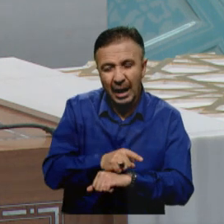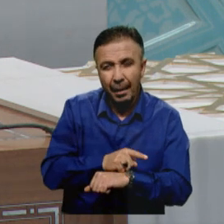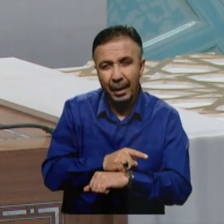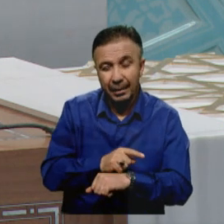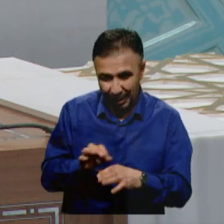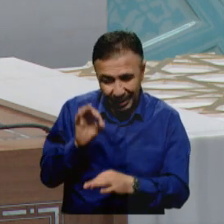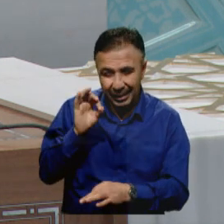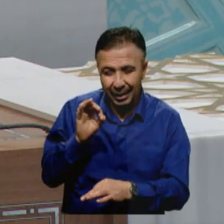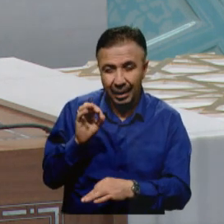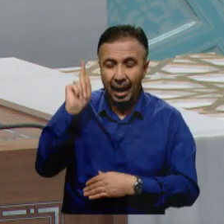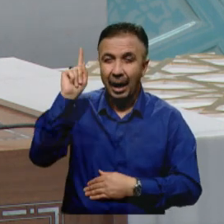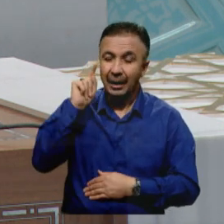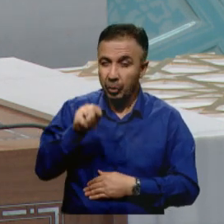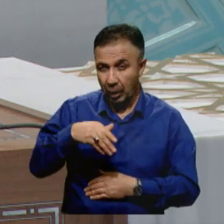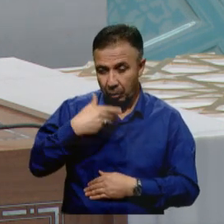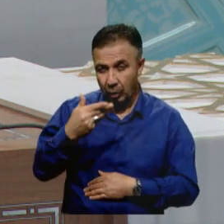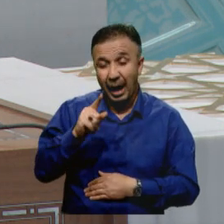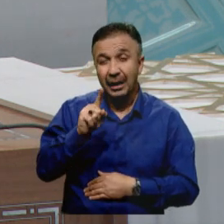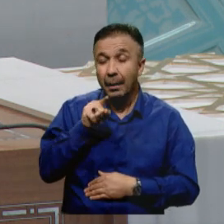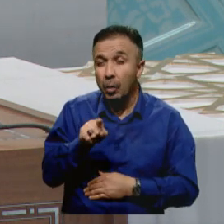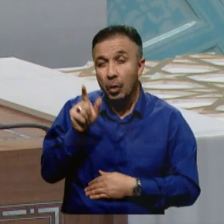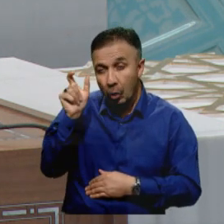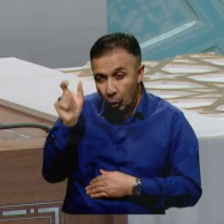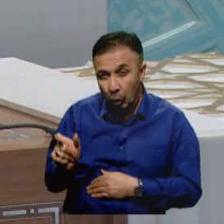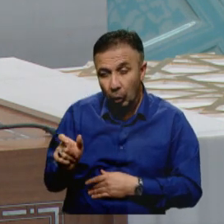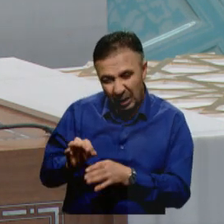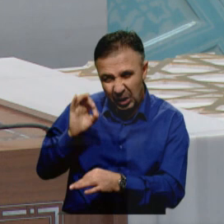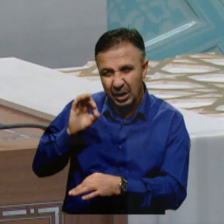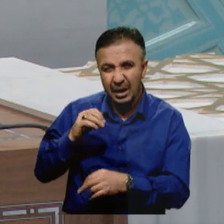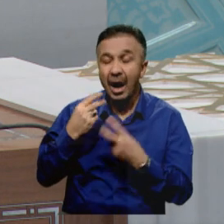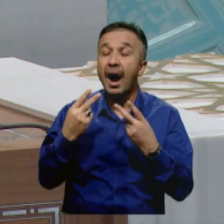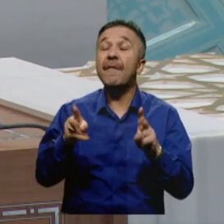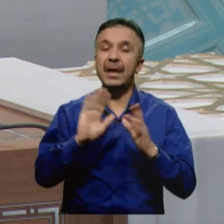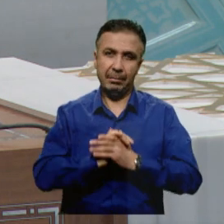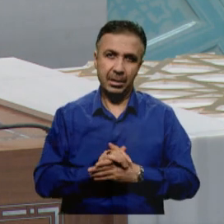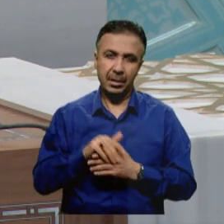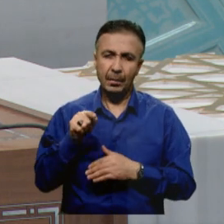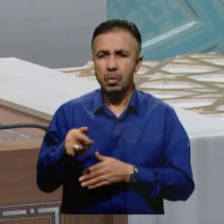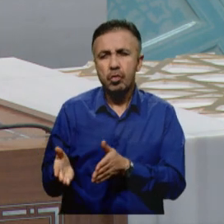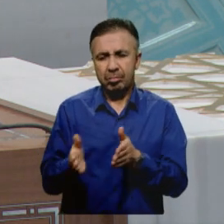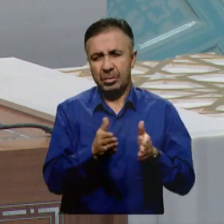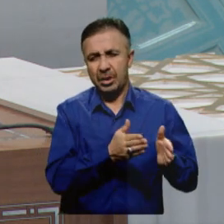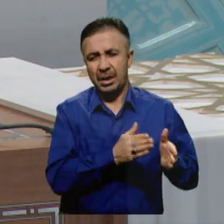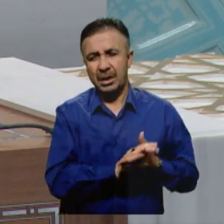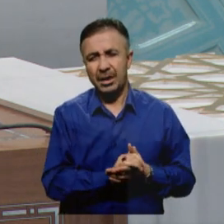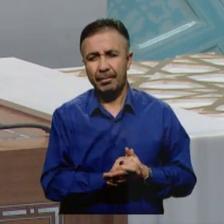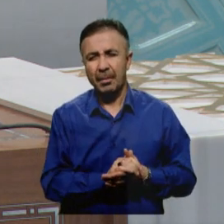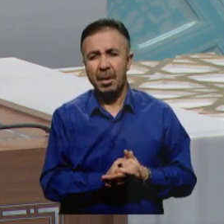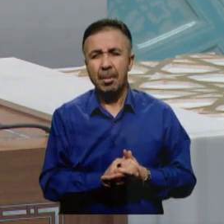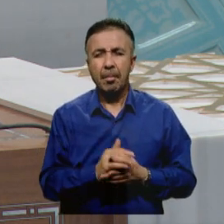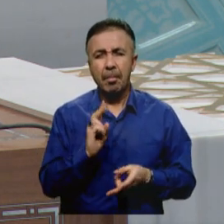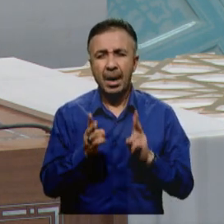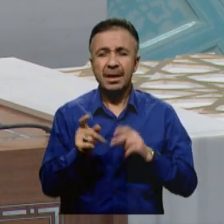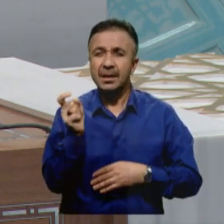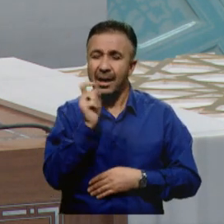kesin olarak buyuruyor ki Allah asla bu kulunu affetmez. Bunun dışındaki beşeri bazı hataları,